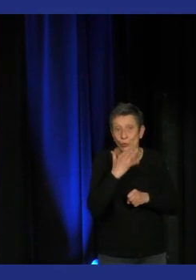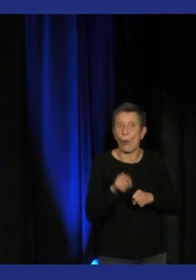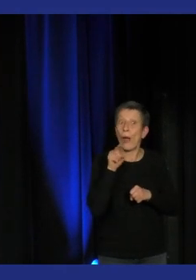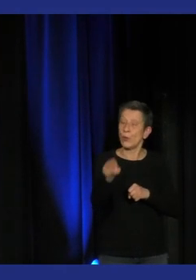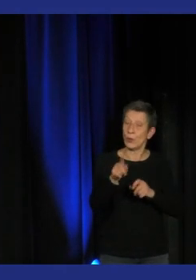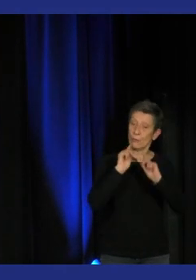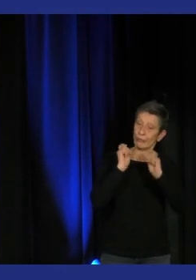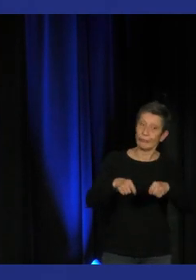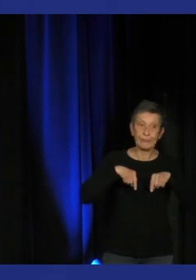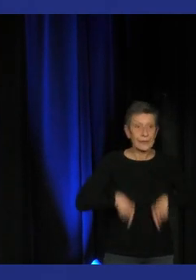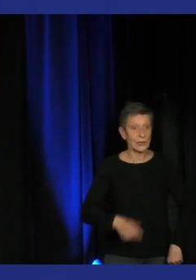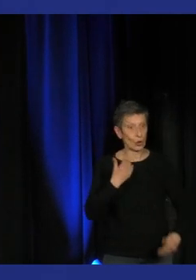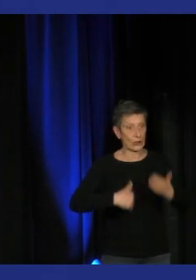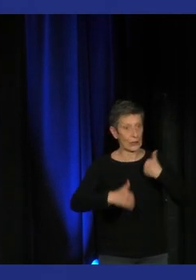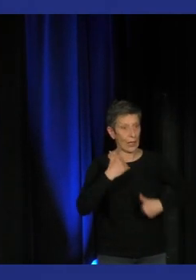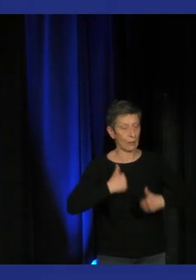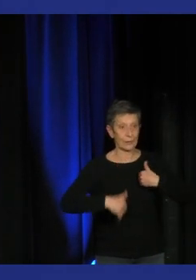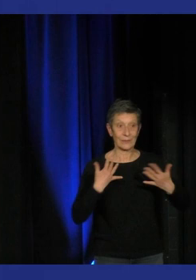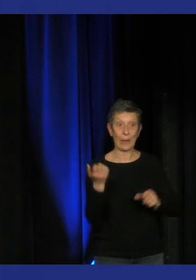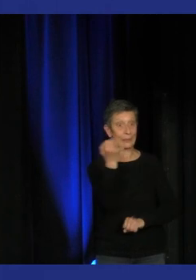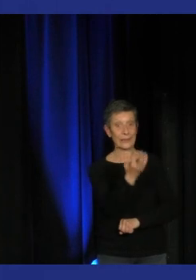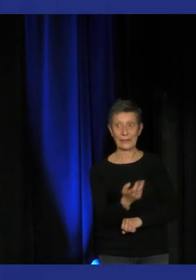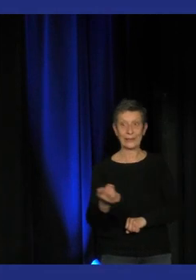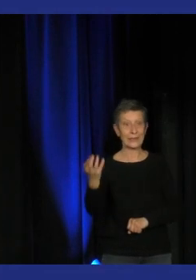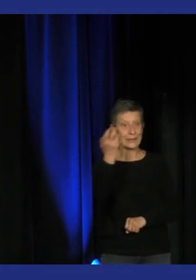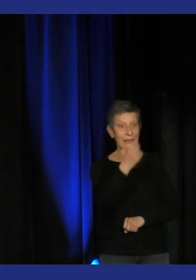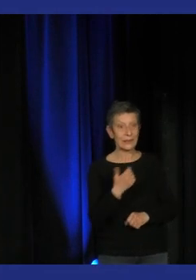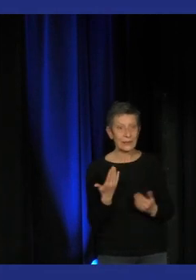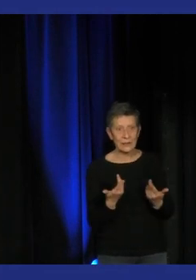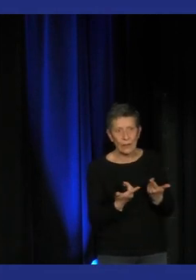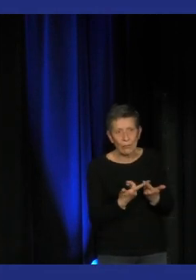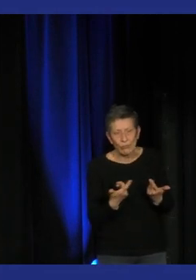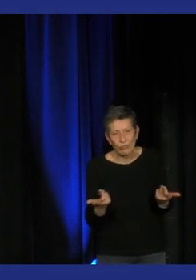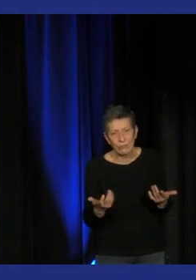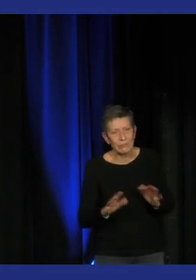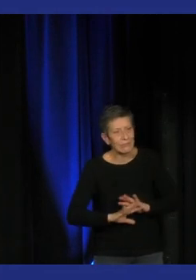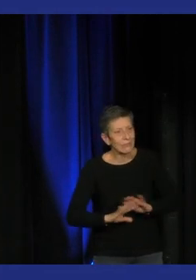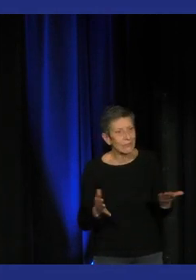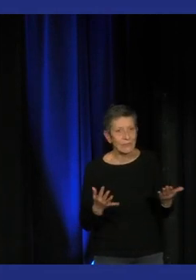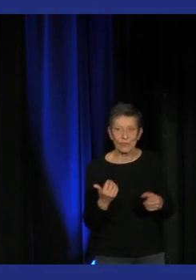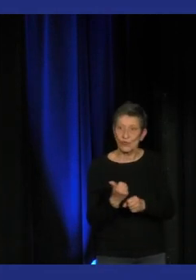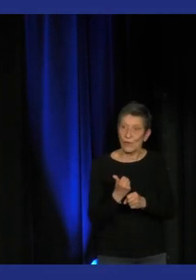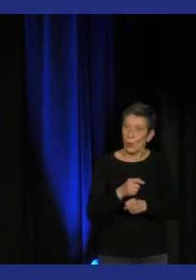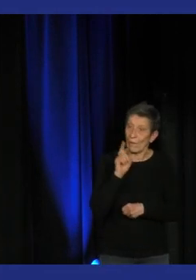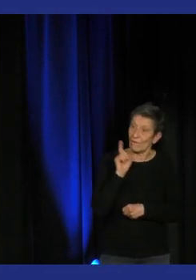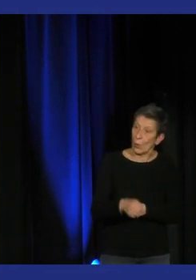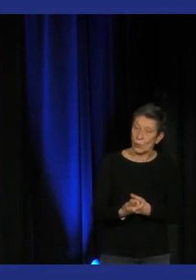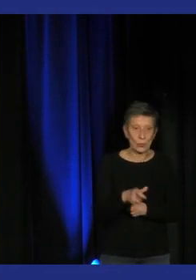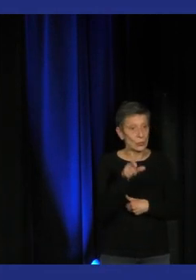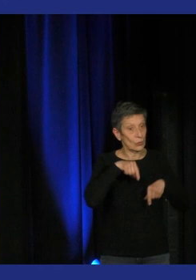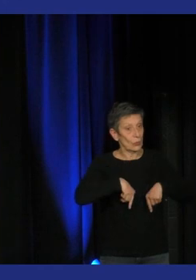du handicap et du coup on met de la poudre aux yeux et ainsi de suite. Donc à chaque fois il faut une personne handicapée pour le ministre du